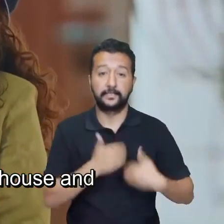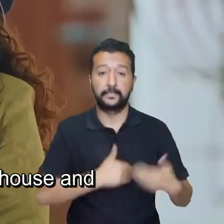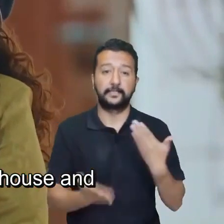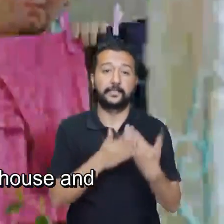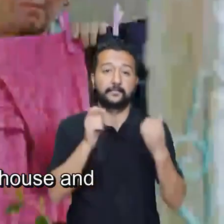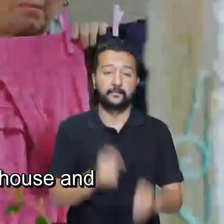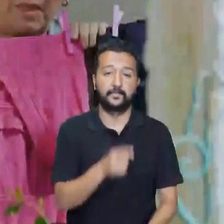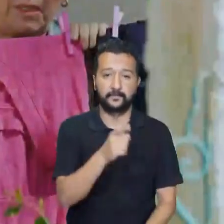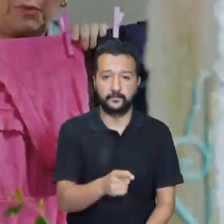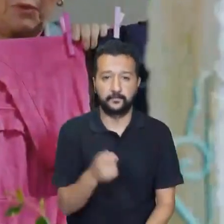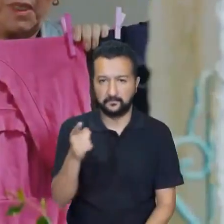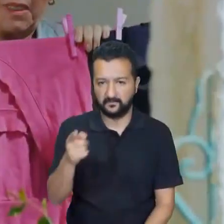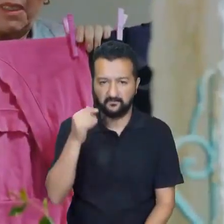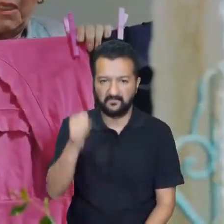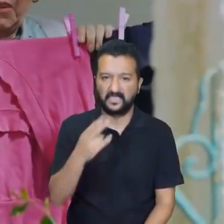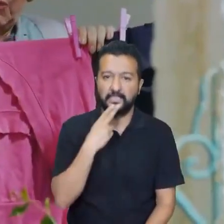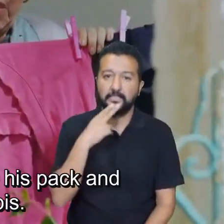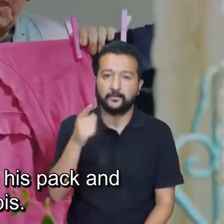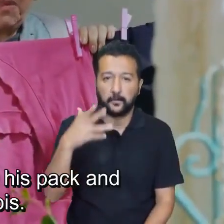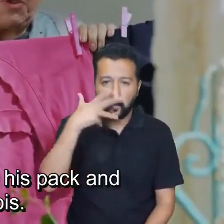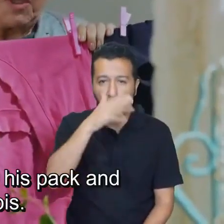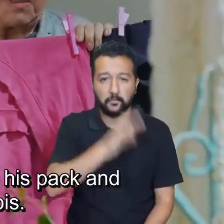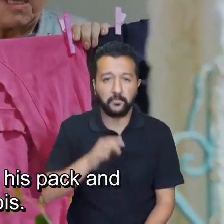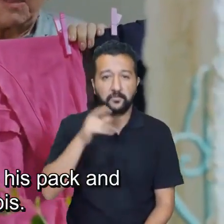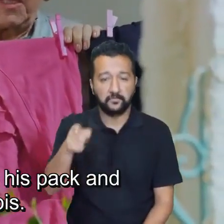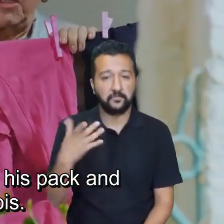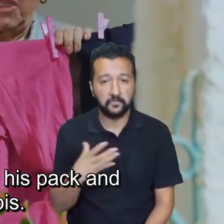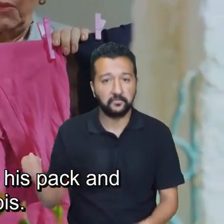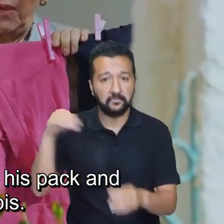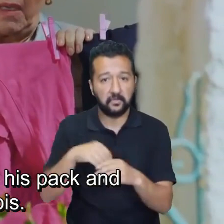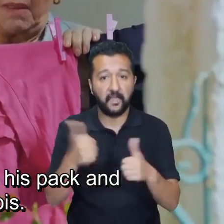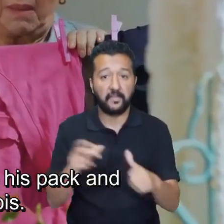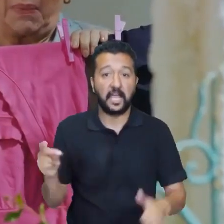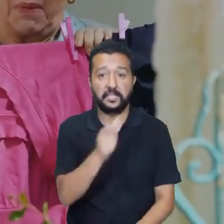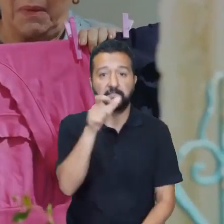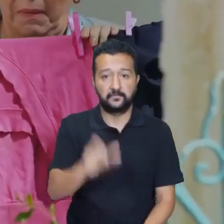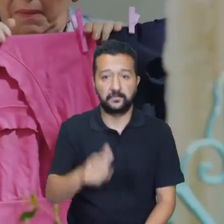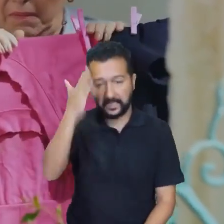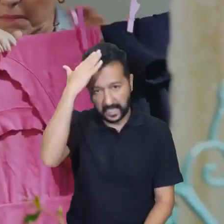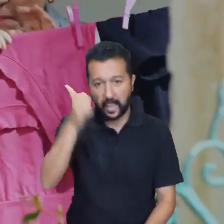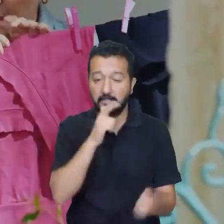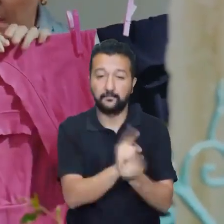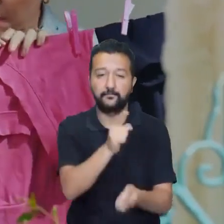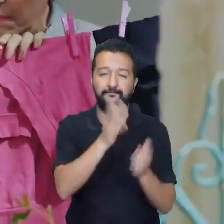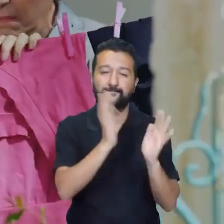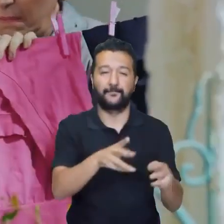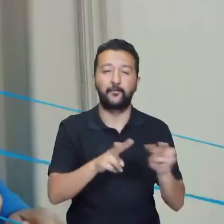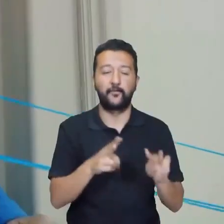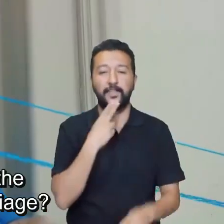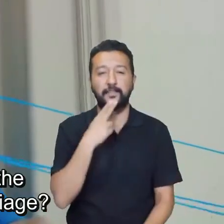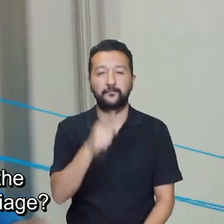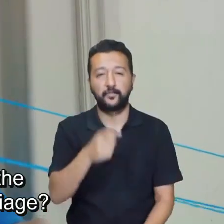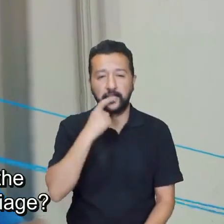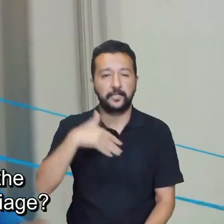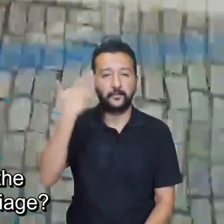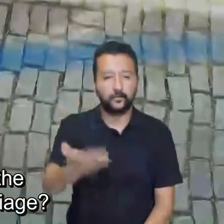yarenlik eder. Mendebur karı, utanmasa bohçasını alıp kaçacak bu kelaynan. İlahi Mürvet Hanım,